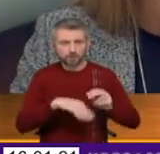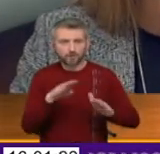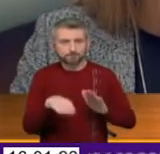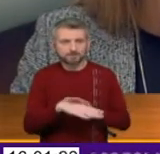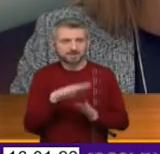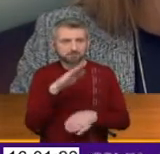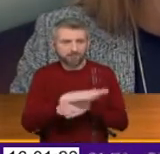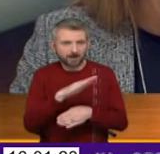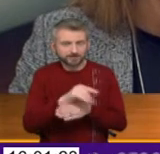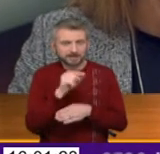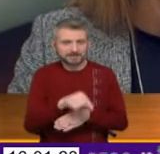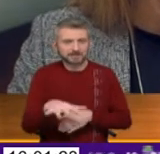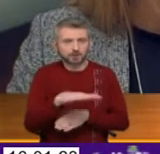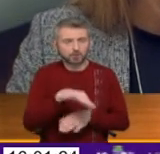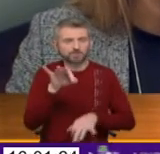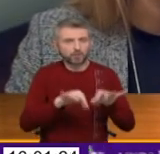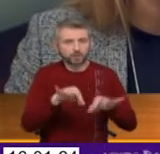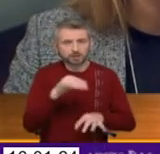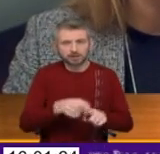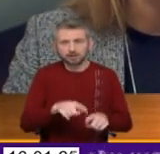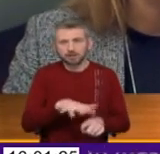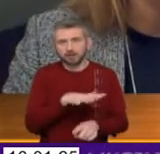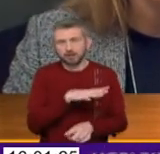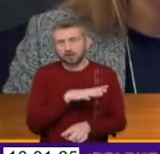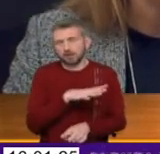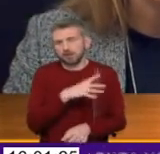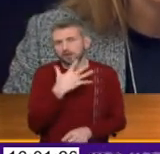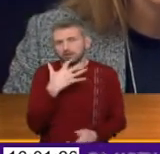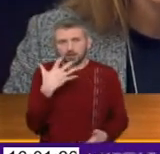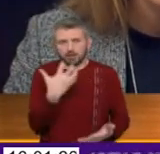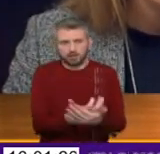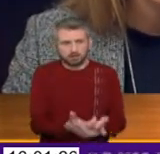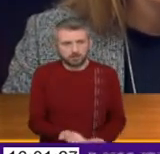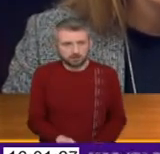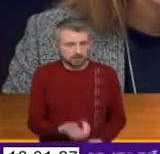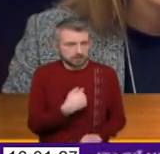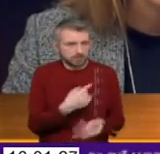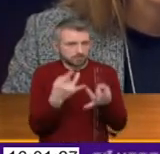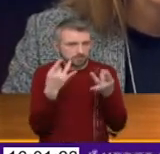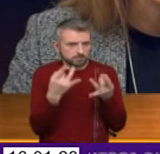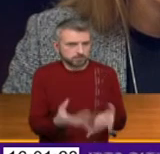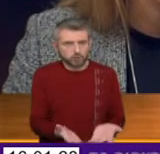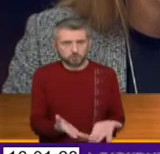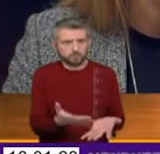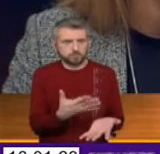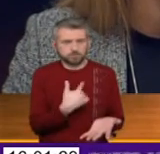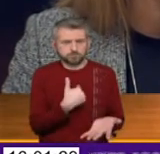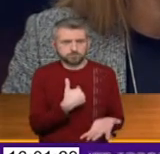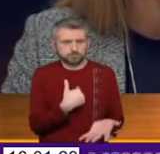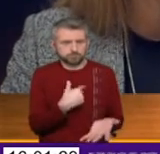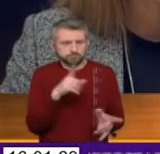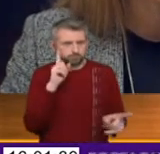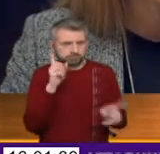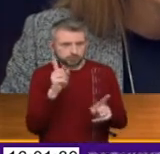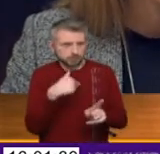території восени. Це був просто, я була в шоці. Я просто, я навіть не знала, як на